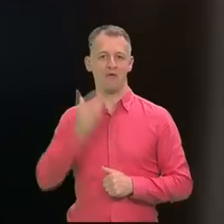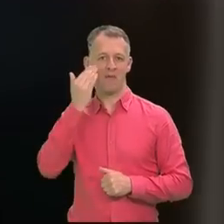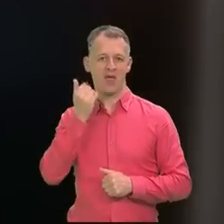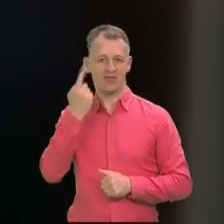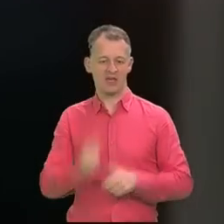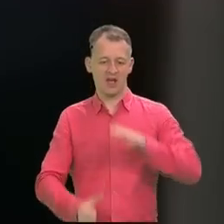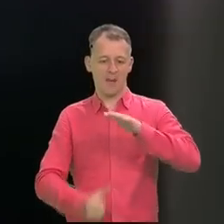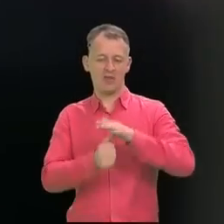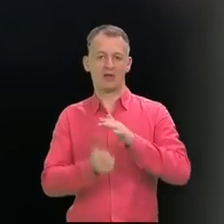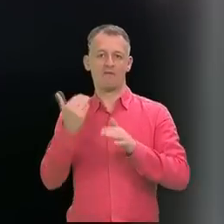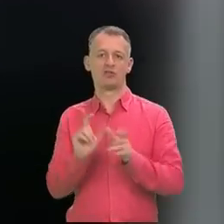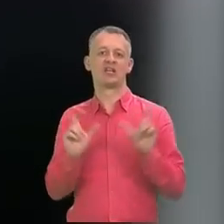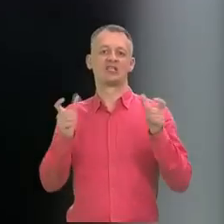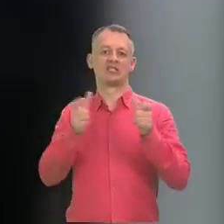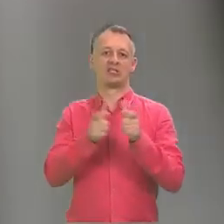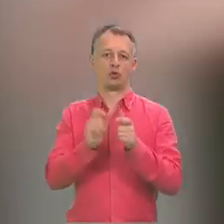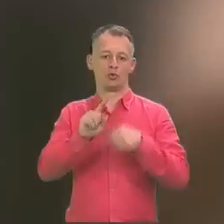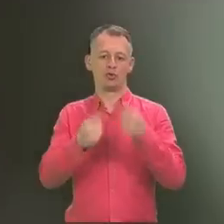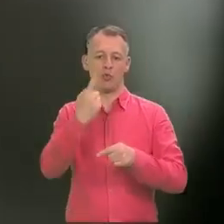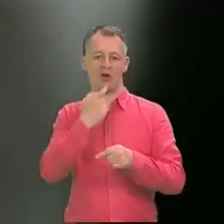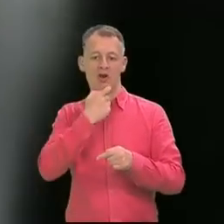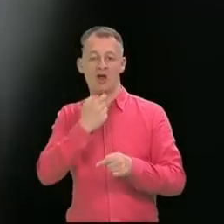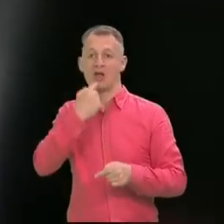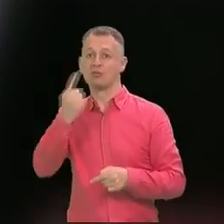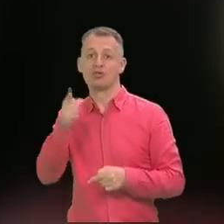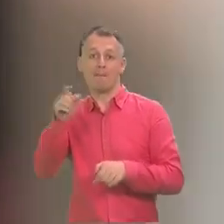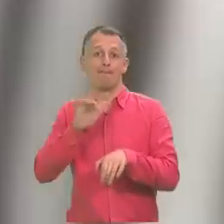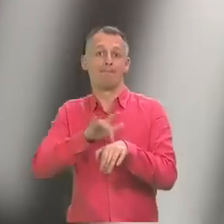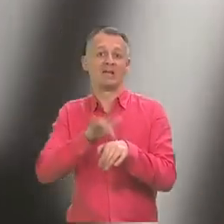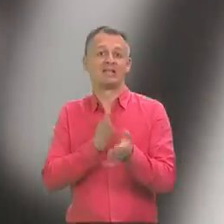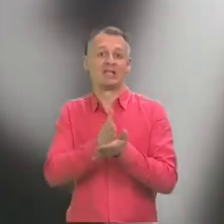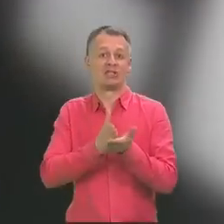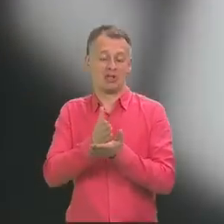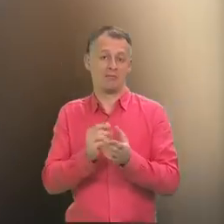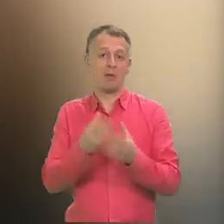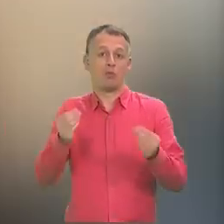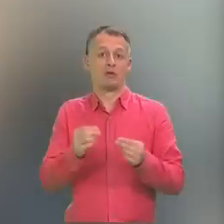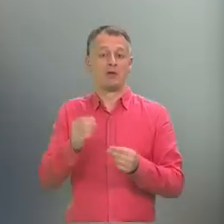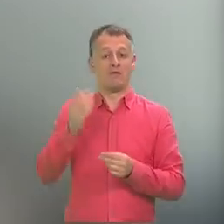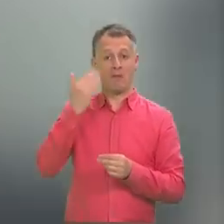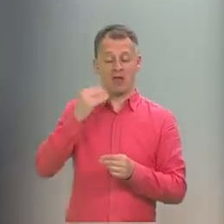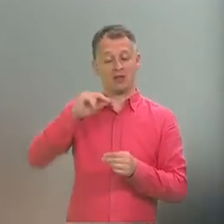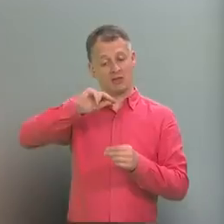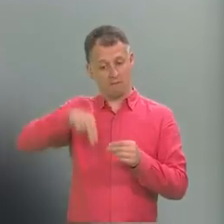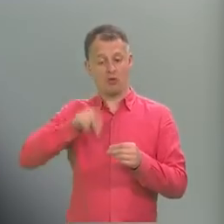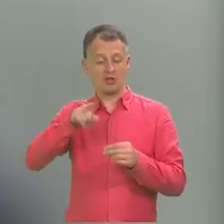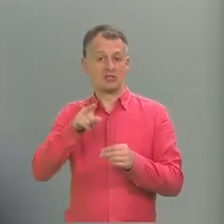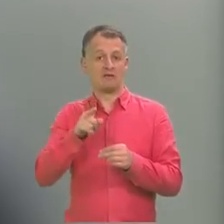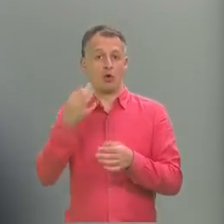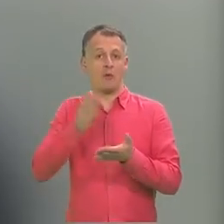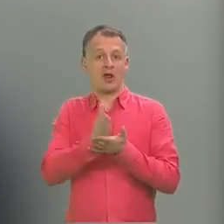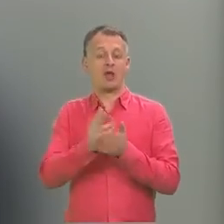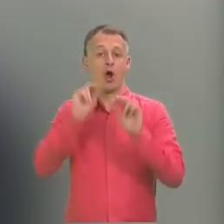Și o femeie din capitală a fost reținută după ce un an a pretins că e medic estetician. Mai multe femei care s-au lăsat pe mâna ei au ajuns mutilate la